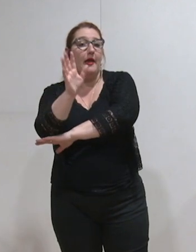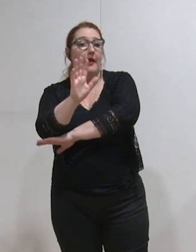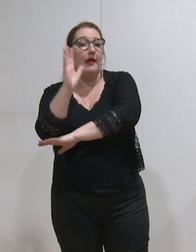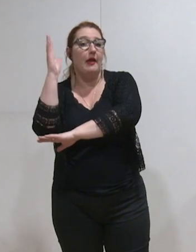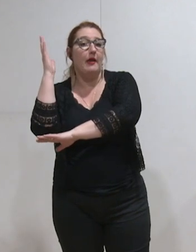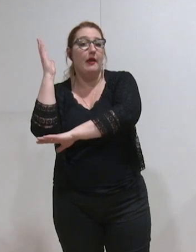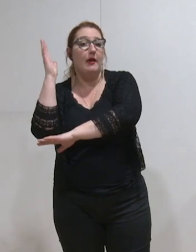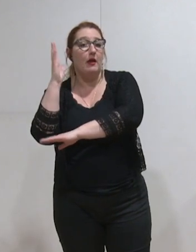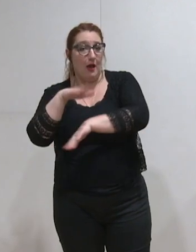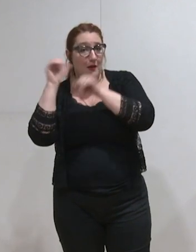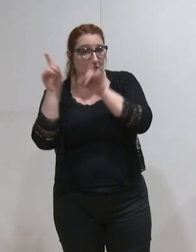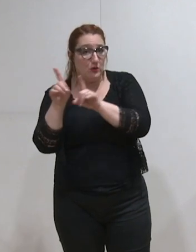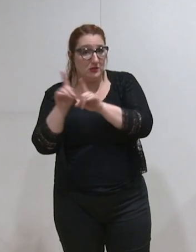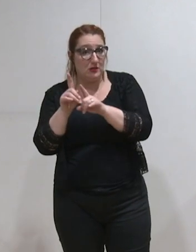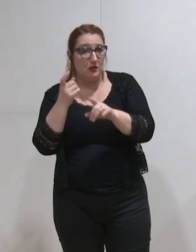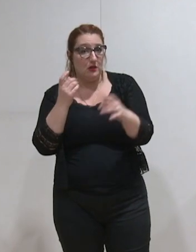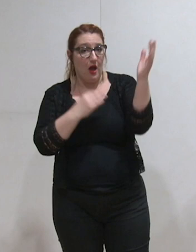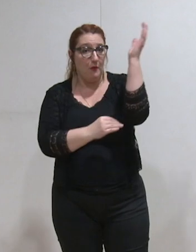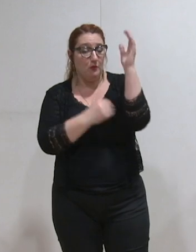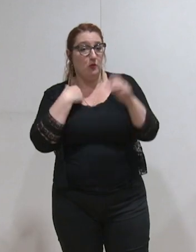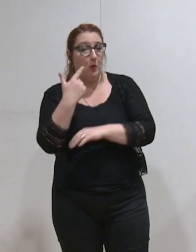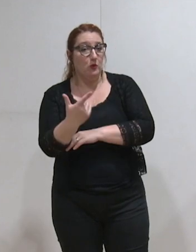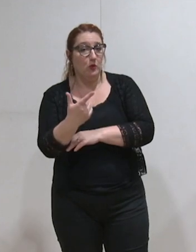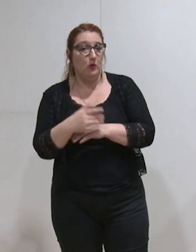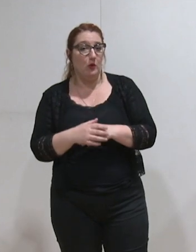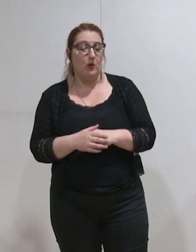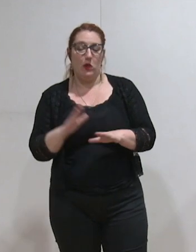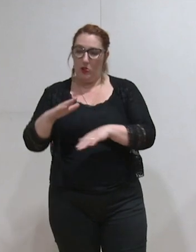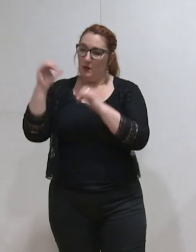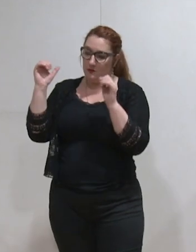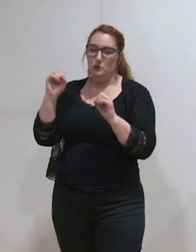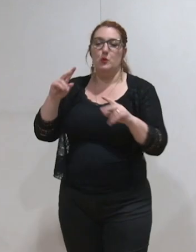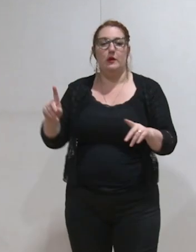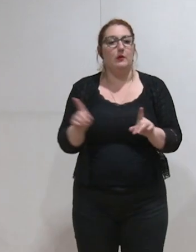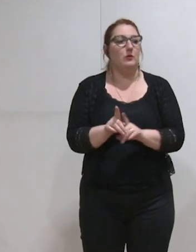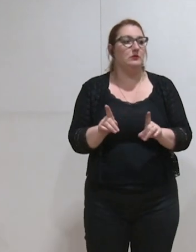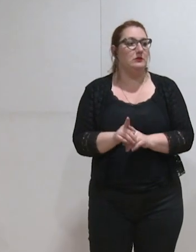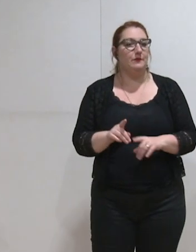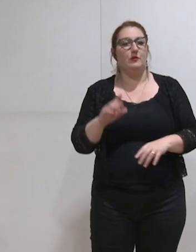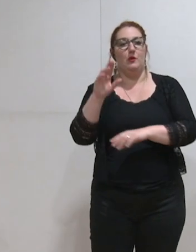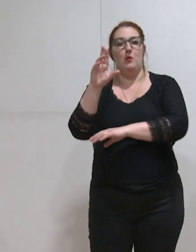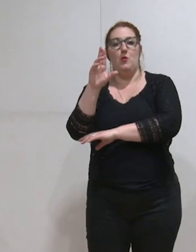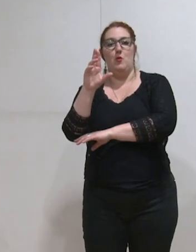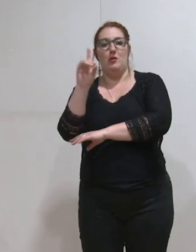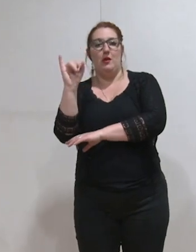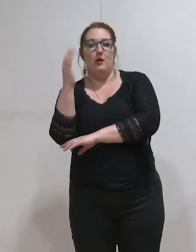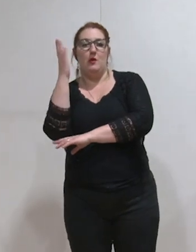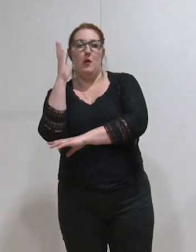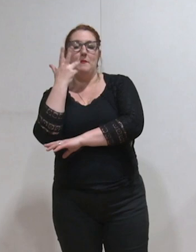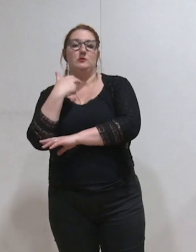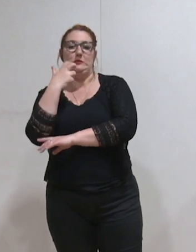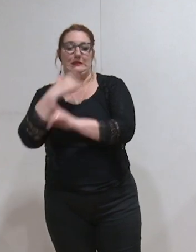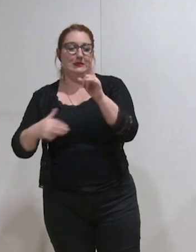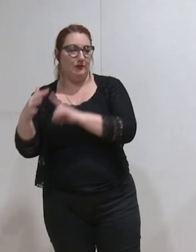vous vous abstenez sur l'amendement numéro 2 oui abstention donc également de l'umpudi société civile et